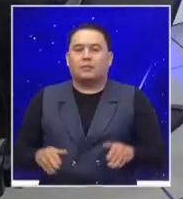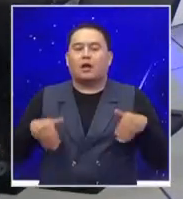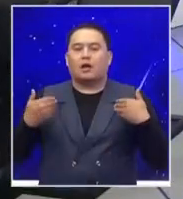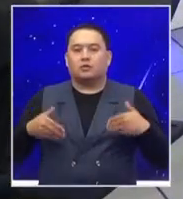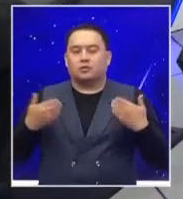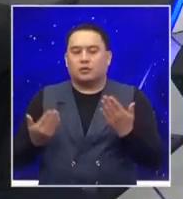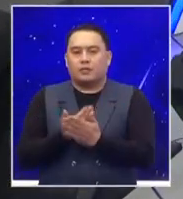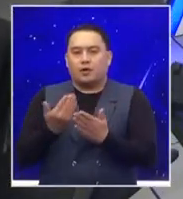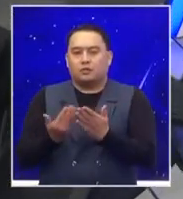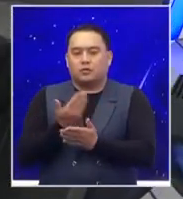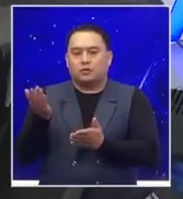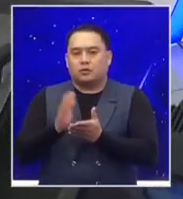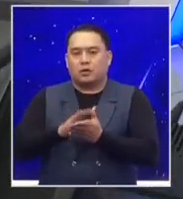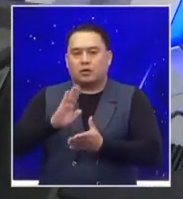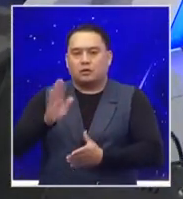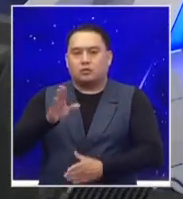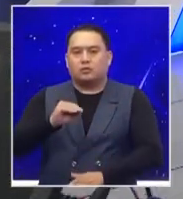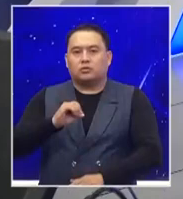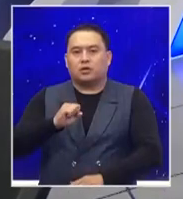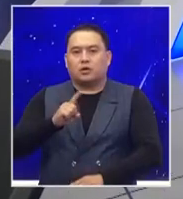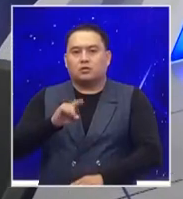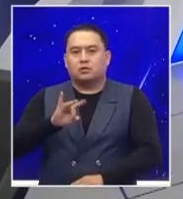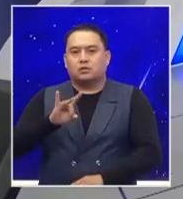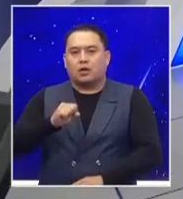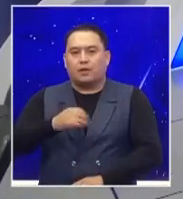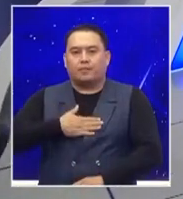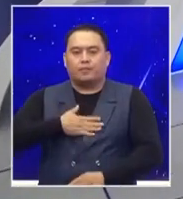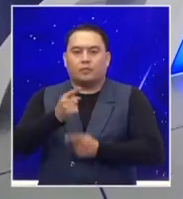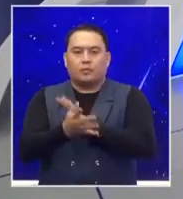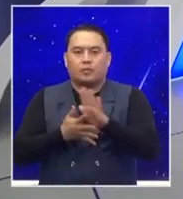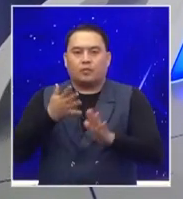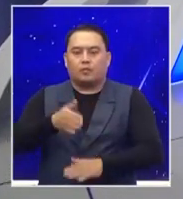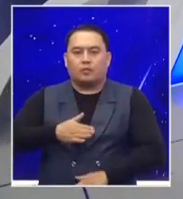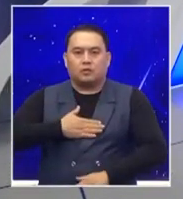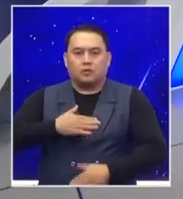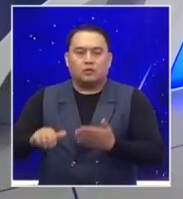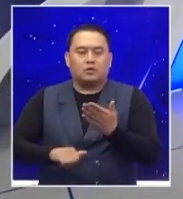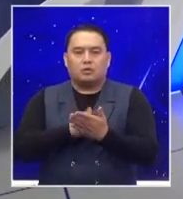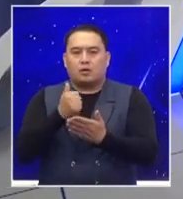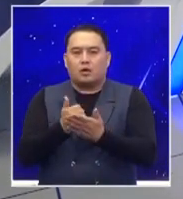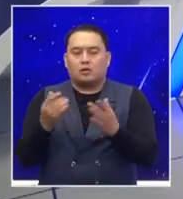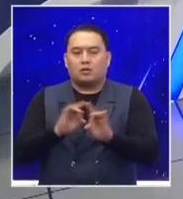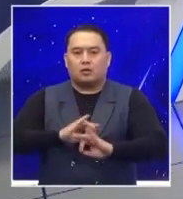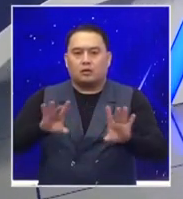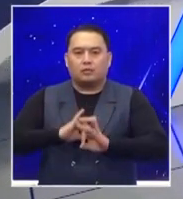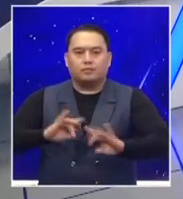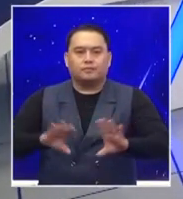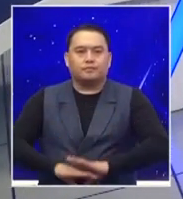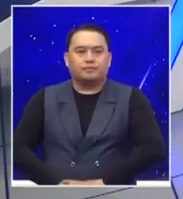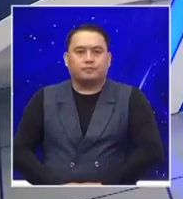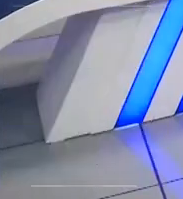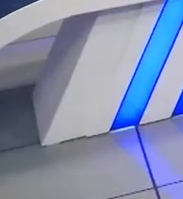Армыстар аймақтың бастарнасының тікелей эфирінде жаңалықтар. Студияда Жазира Исаева, сурда аудармада Марат Жақсылығұлы. Бүгін көретіндеріңіз.